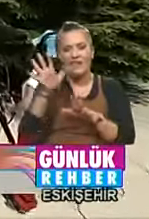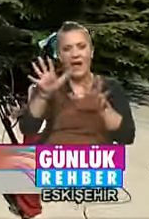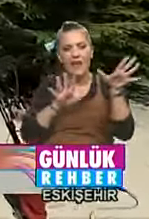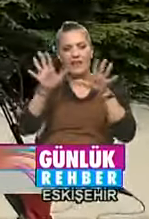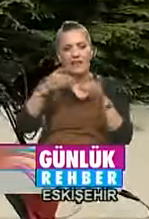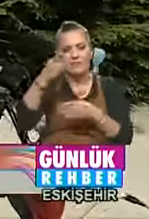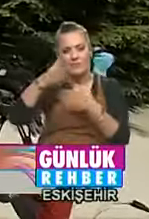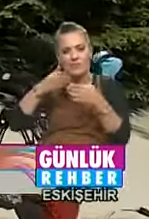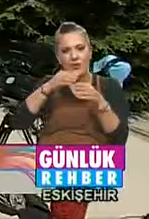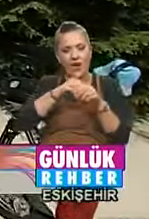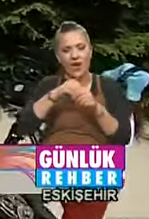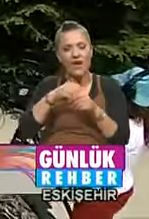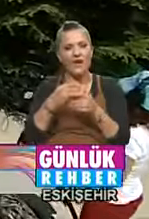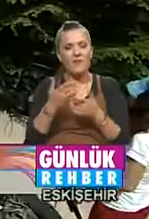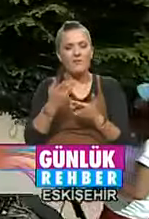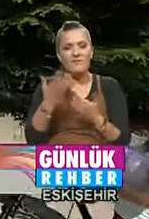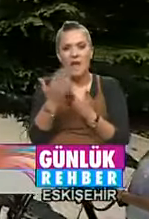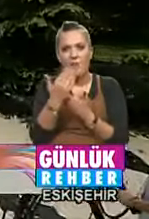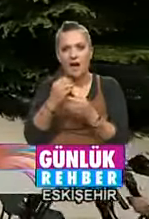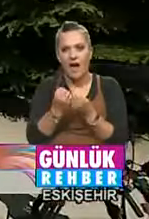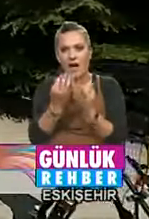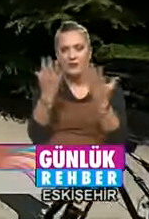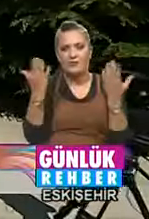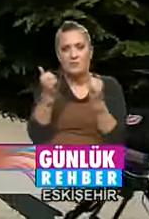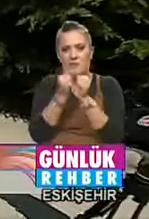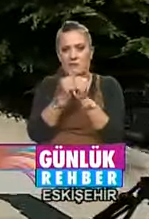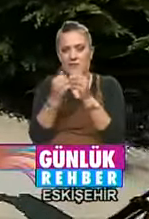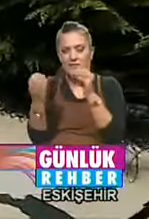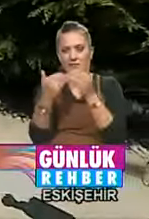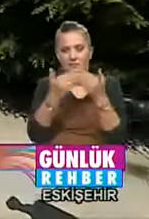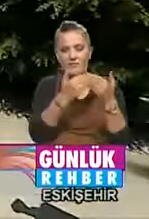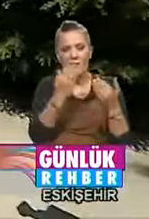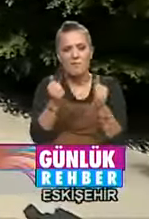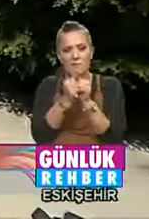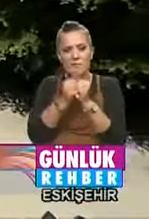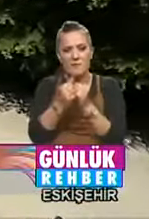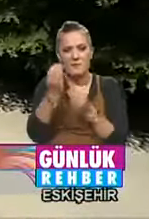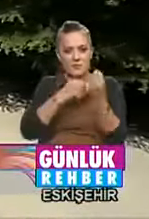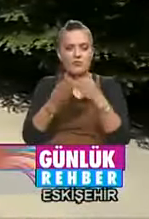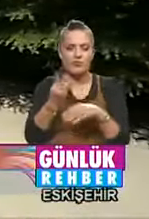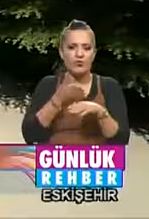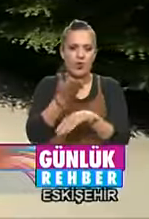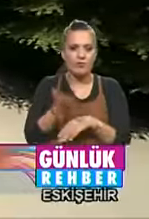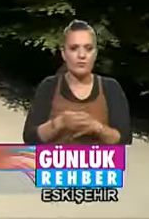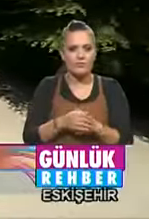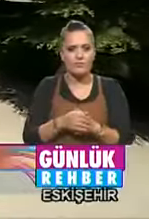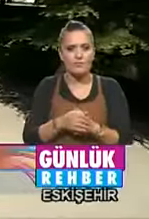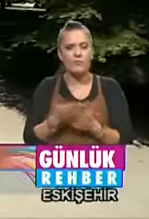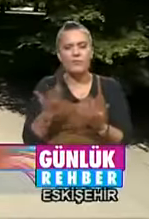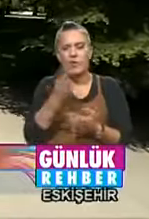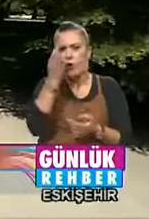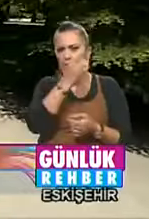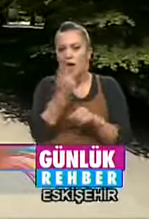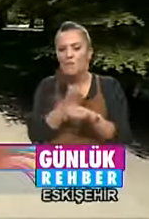efendim budaklanıyor, işte yapraklar evet. açıyor ve birbirine temas ediyor, birbirinden evet. besleniyor. Evet, doğrudur. Evet. Peki doğru. tabii kolay